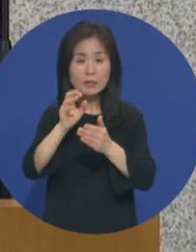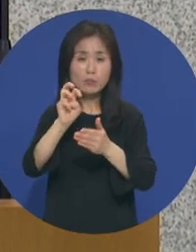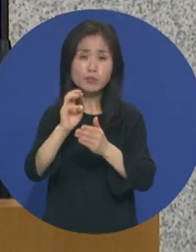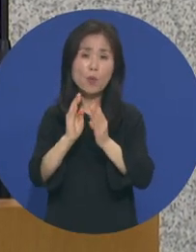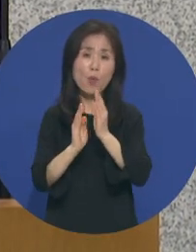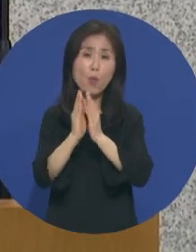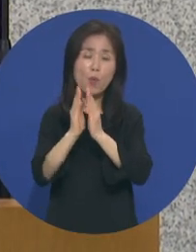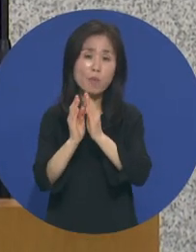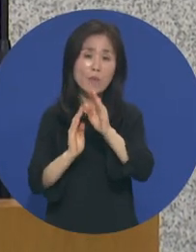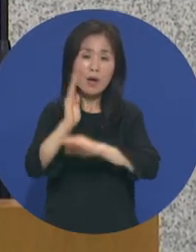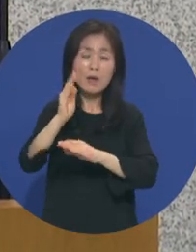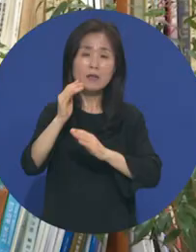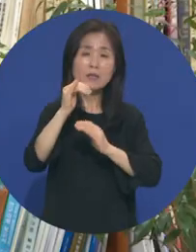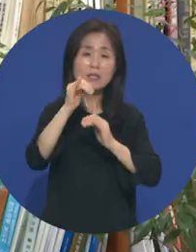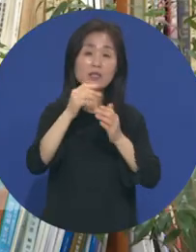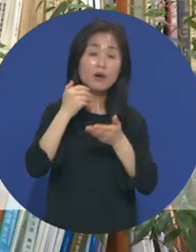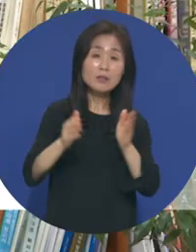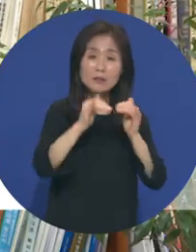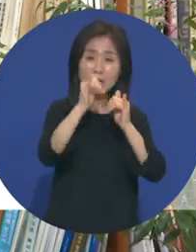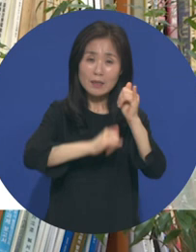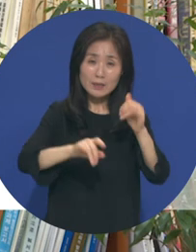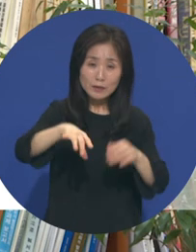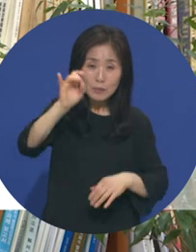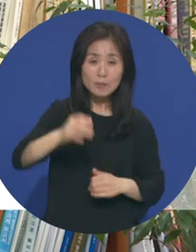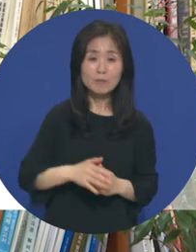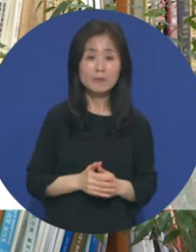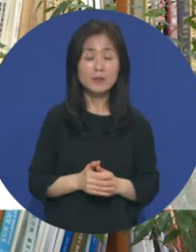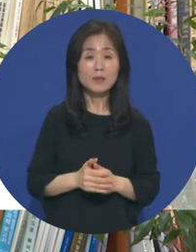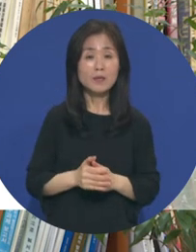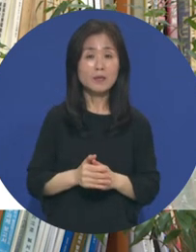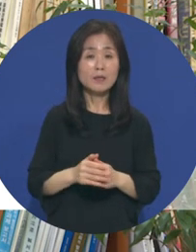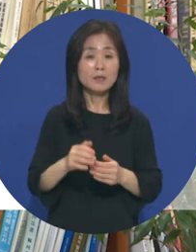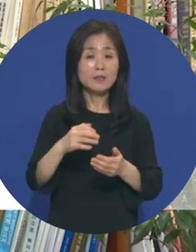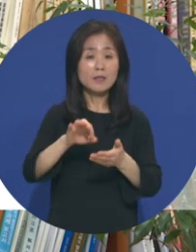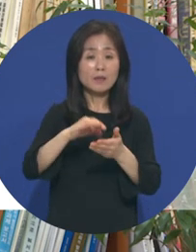경유도 역사상 처음입니다 확대 의사는